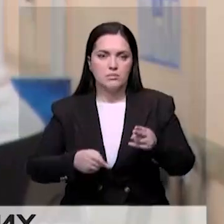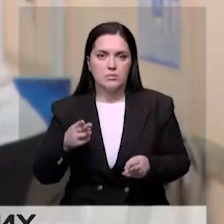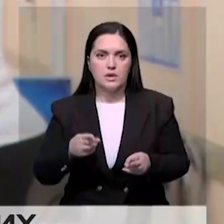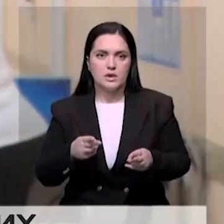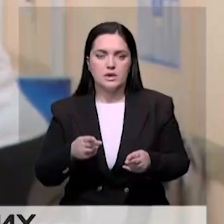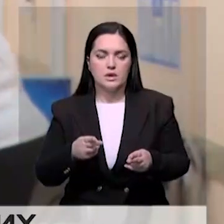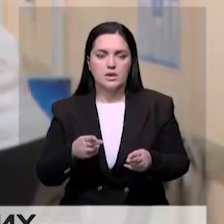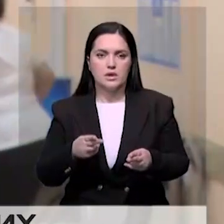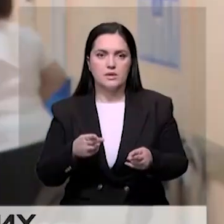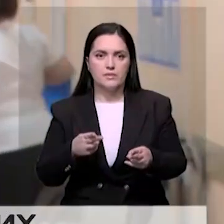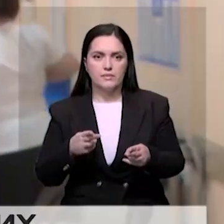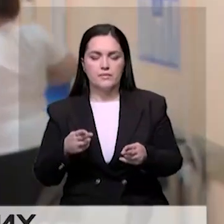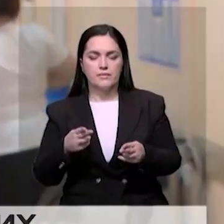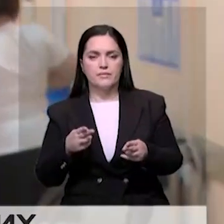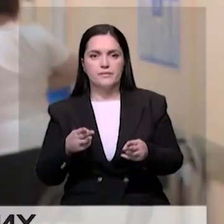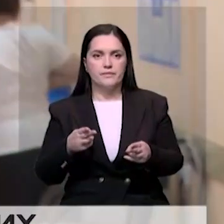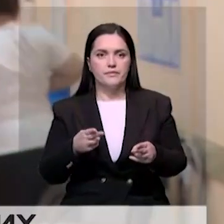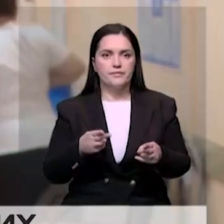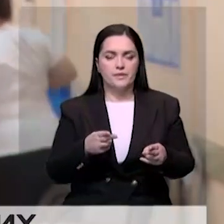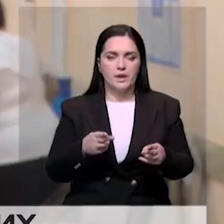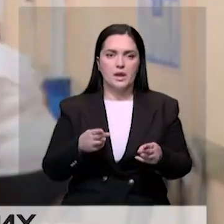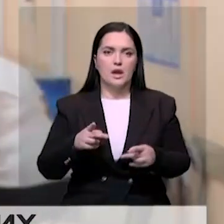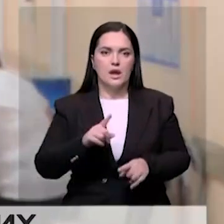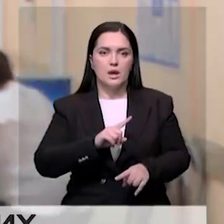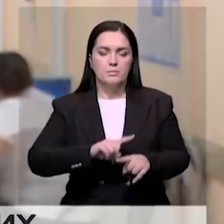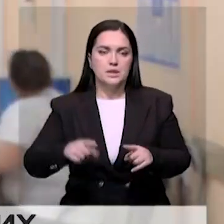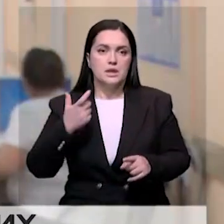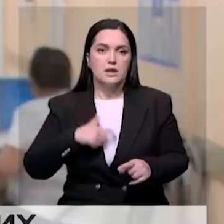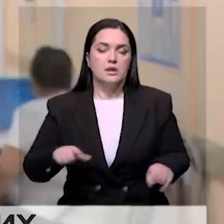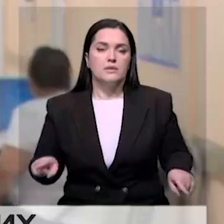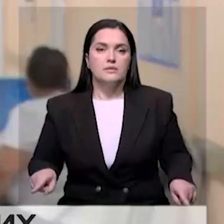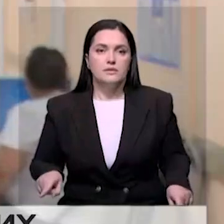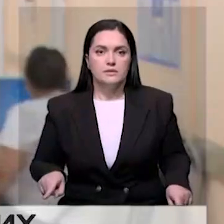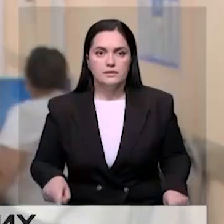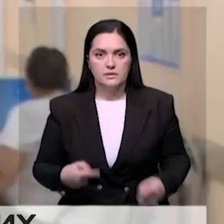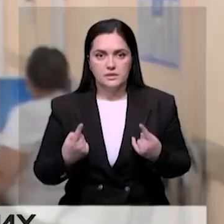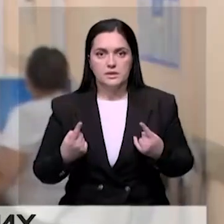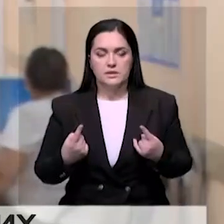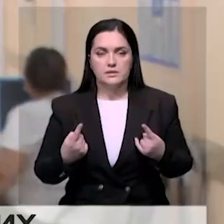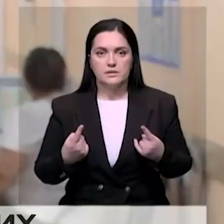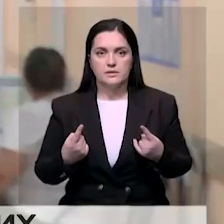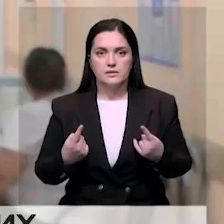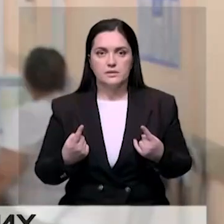это лапароскопические, в том, что это быстрое восстановление, косметический эффект.